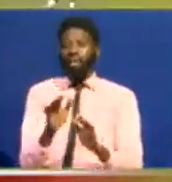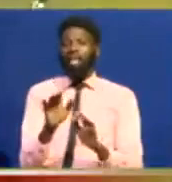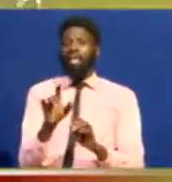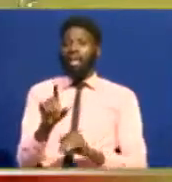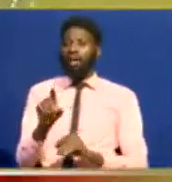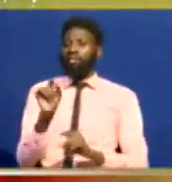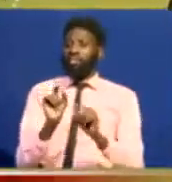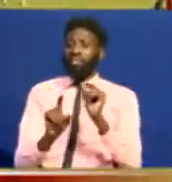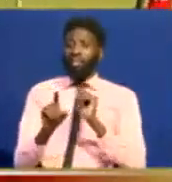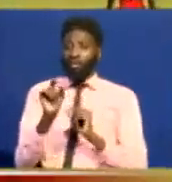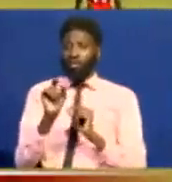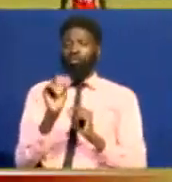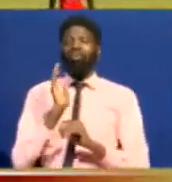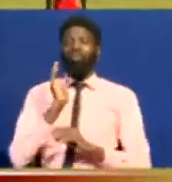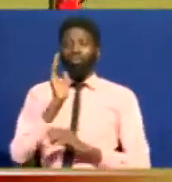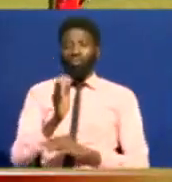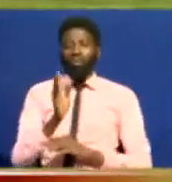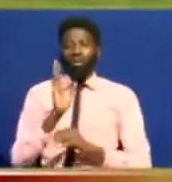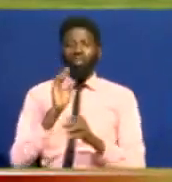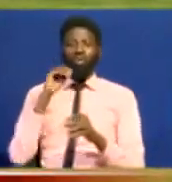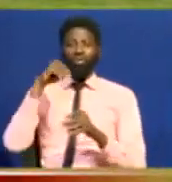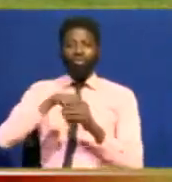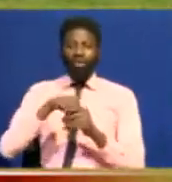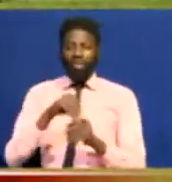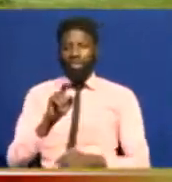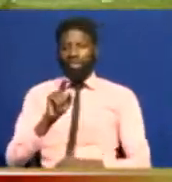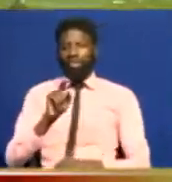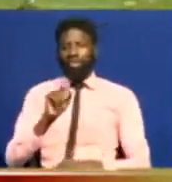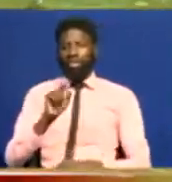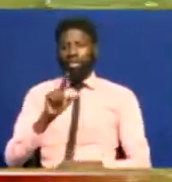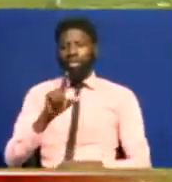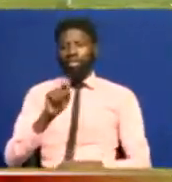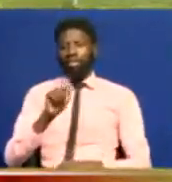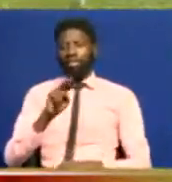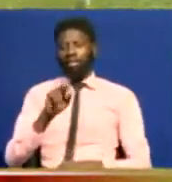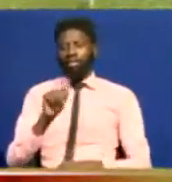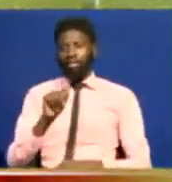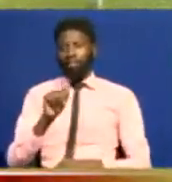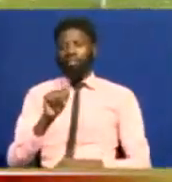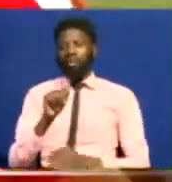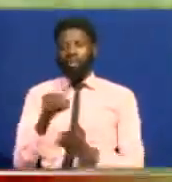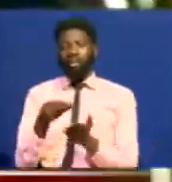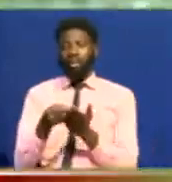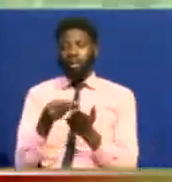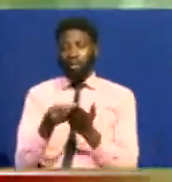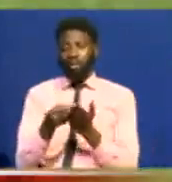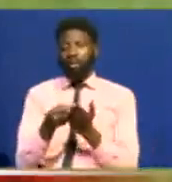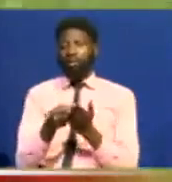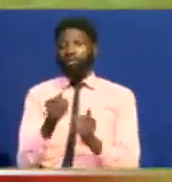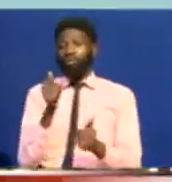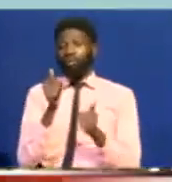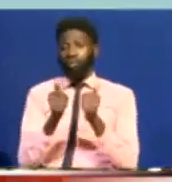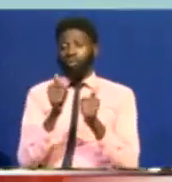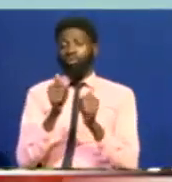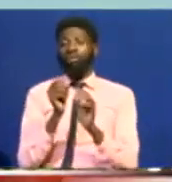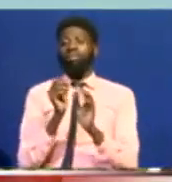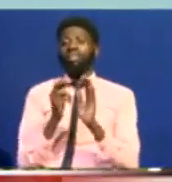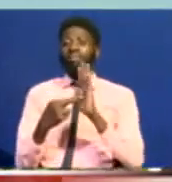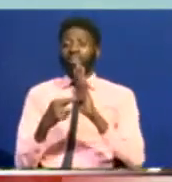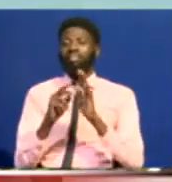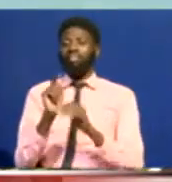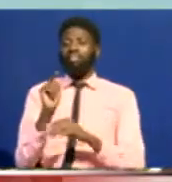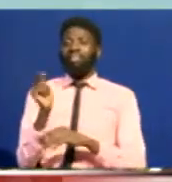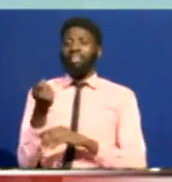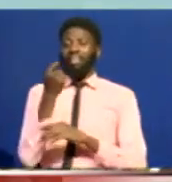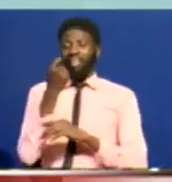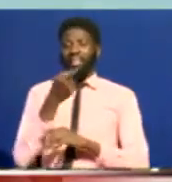ambayo inajiandaa kushiriki katika mashindano ya kimataifa ya Mediterranean nchini Uhispania mwezi Machi mwaka huu. The whole